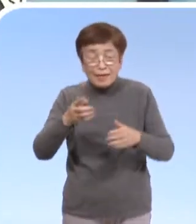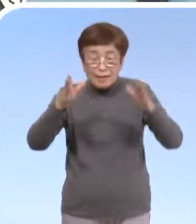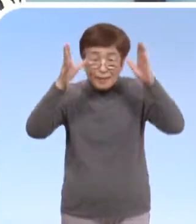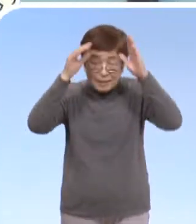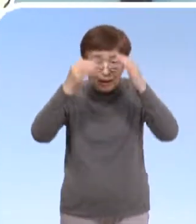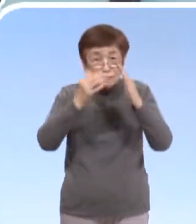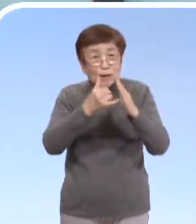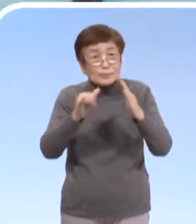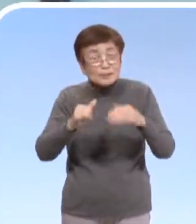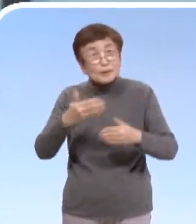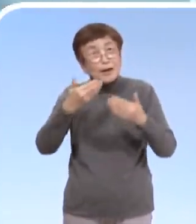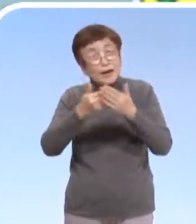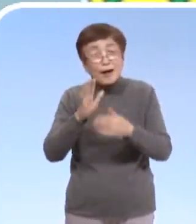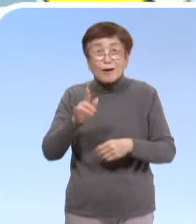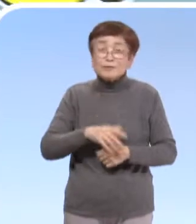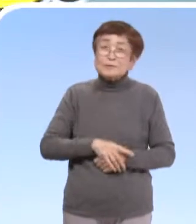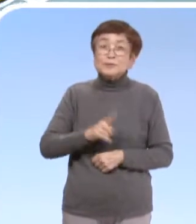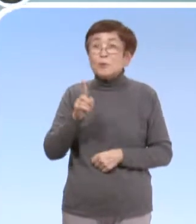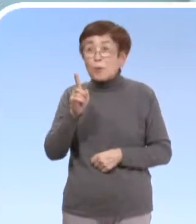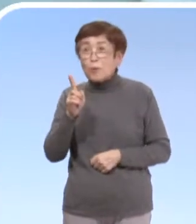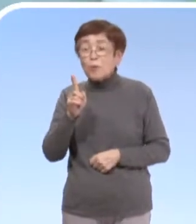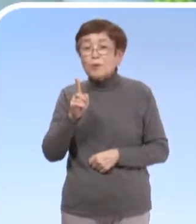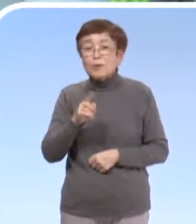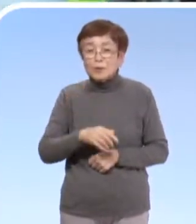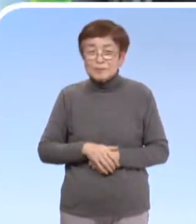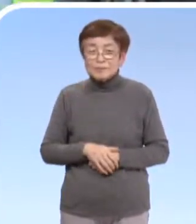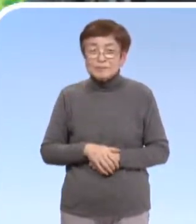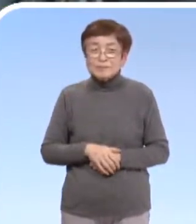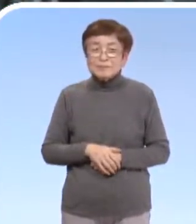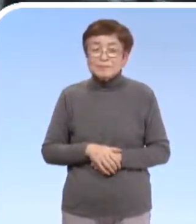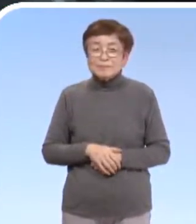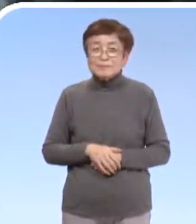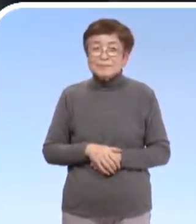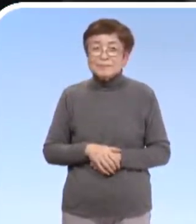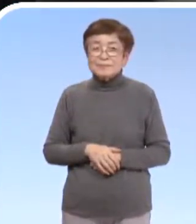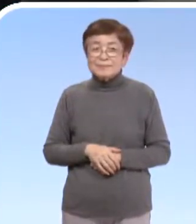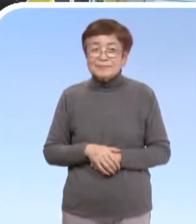ワンファミリーね、ルール君、 かわいいですねこれね。 じゃあ行ってみましょ